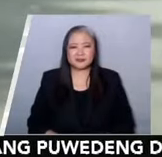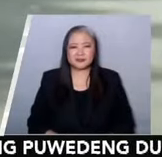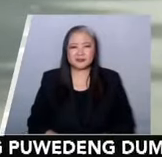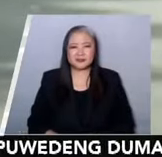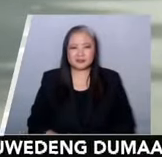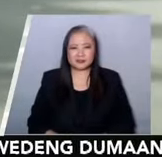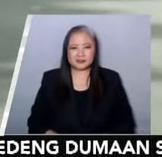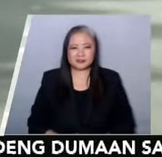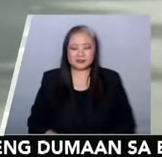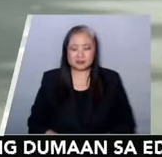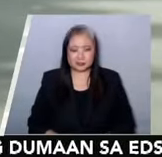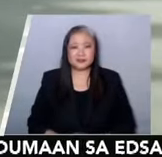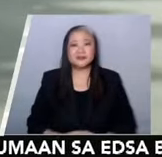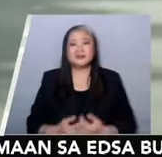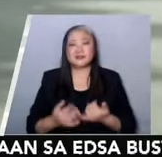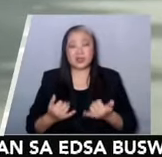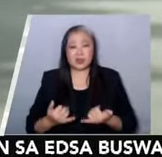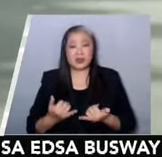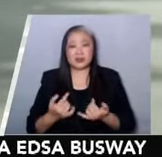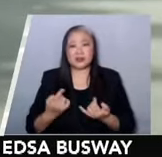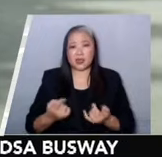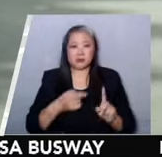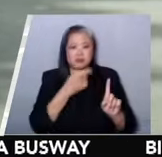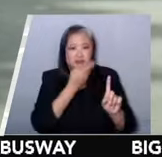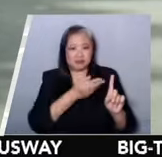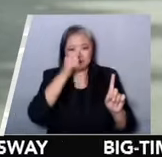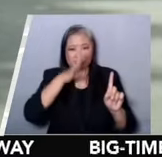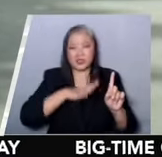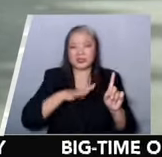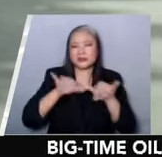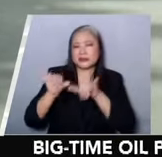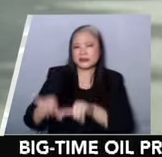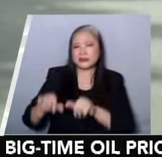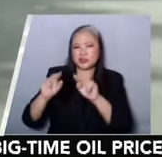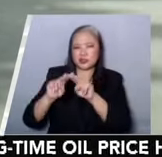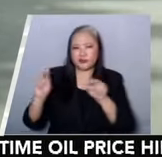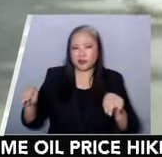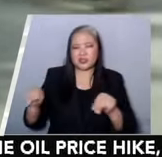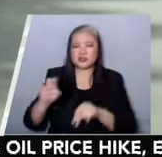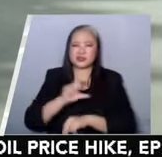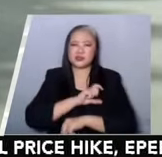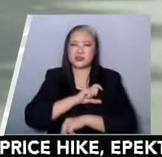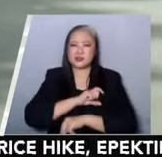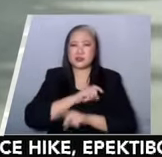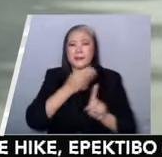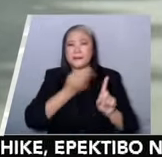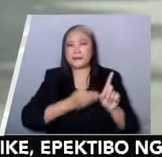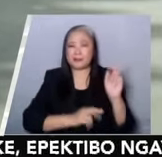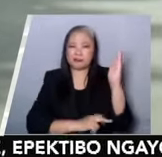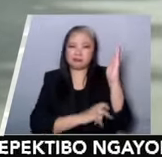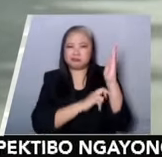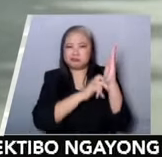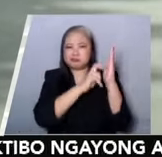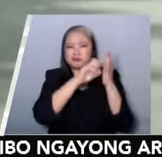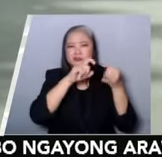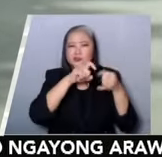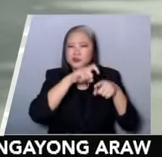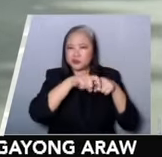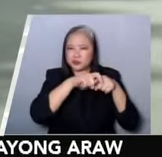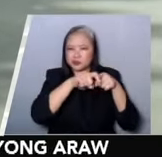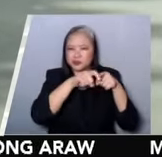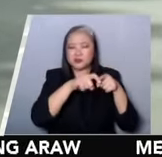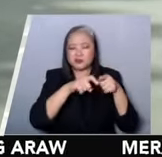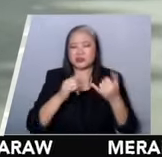Samantala, Igan, nananatili sa kusodiya ng Navotas PNP yung lalaki na umakyat sa poste ng kuryente. Nagpapatuloy pa rin hanggang sa mga oras na ito